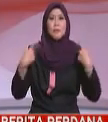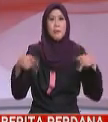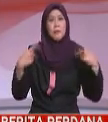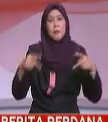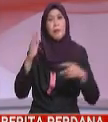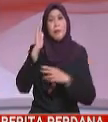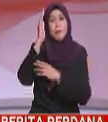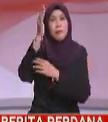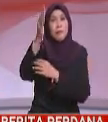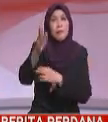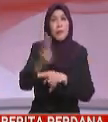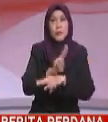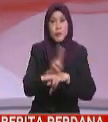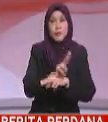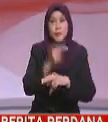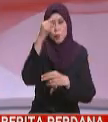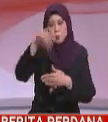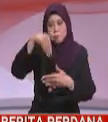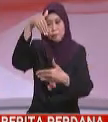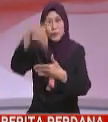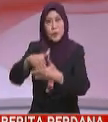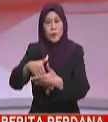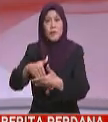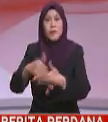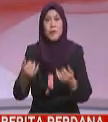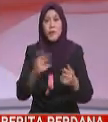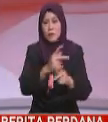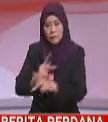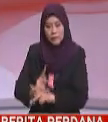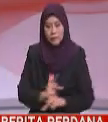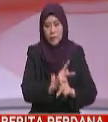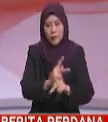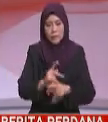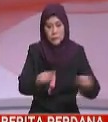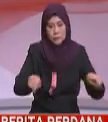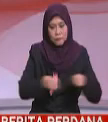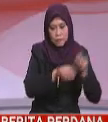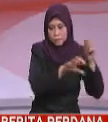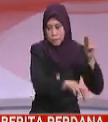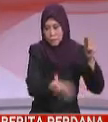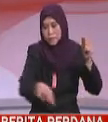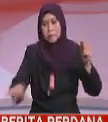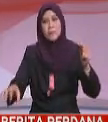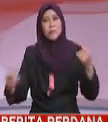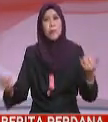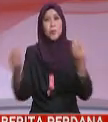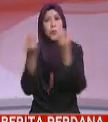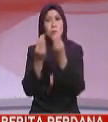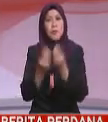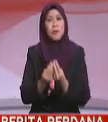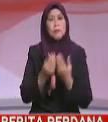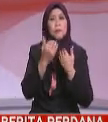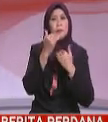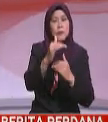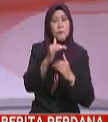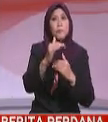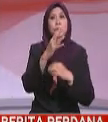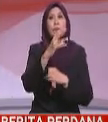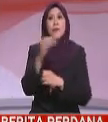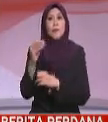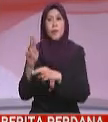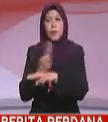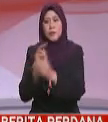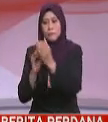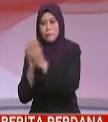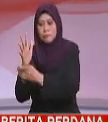pasti akan digunakan pada pilihan Raya kawalan kehadiran di setiap premis yang digunakan pada jumlah Paling minimum dan penggunaan